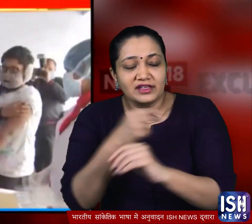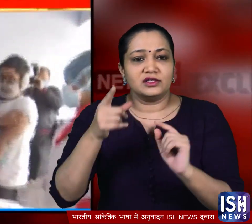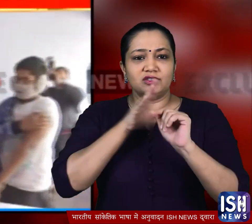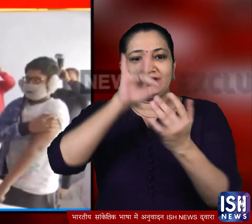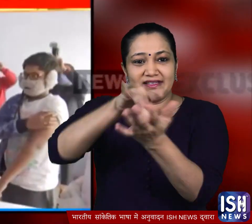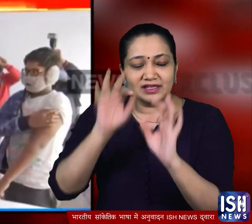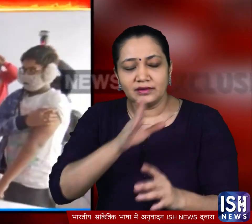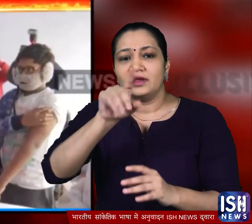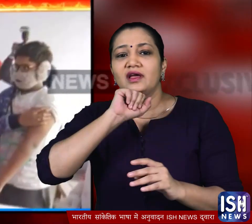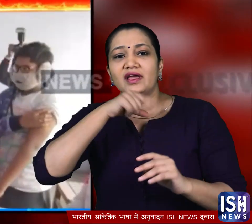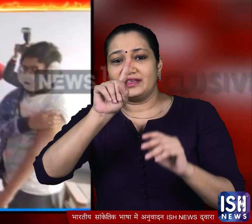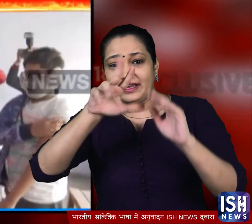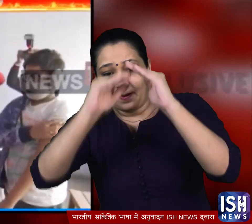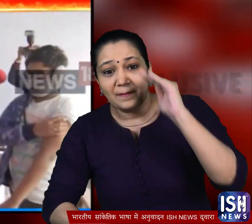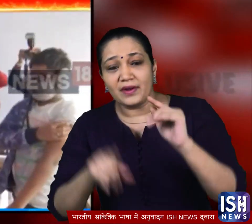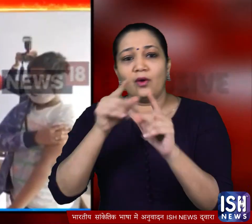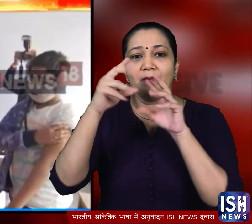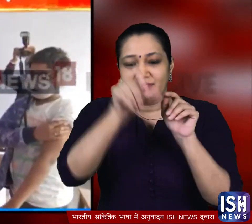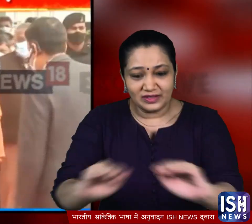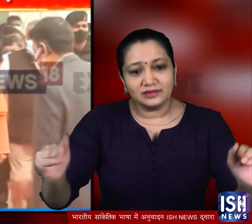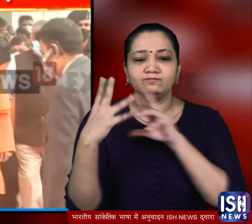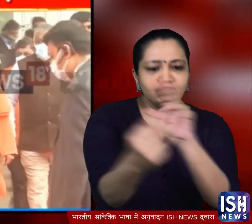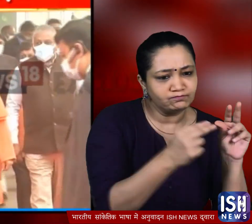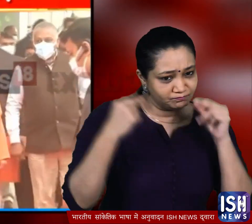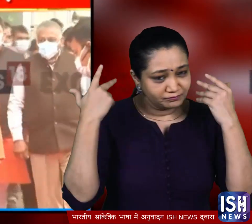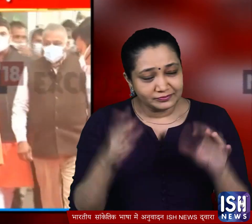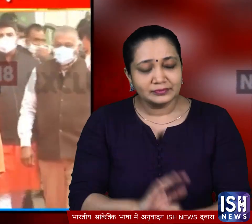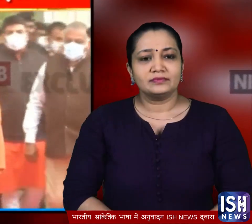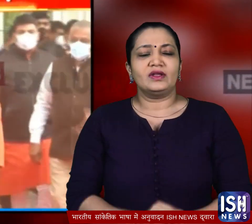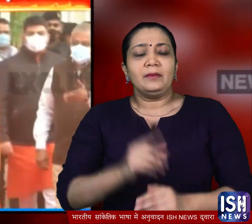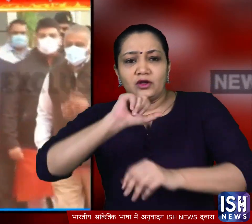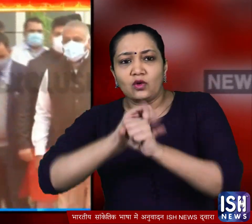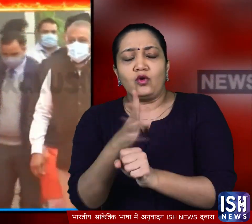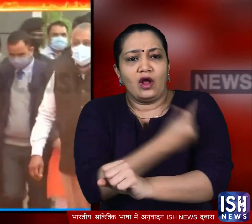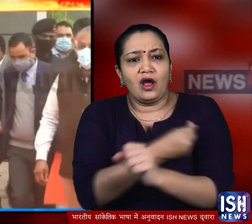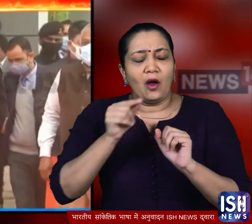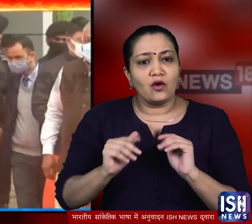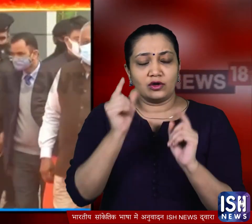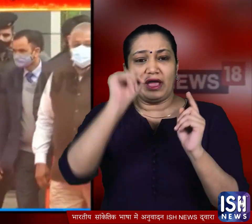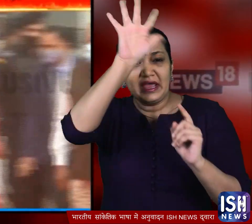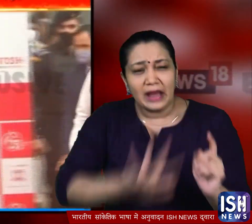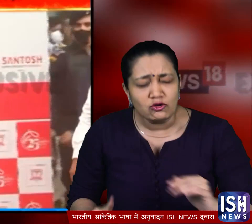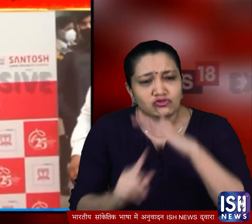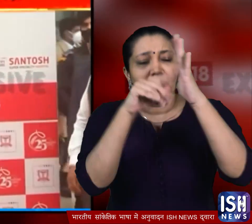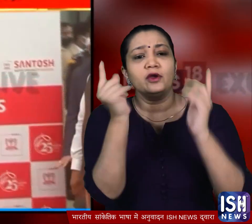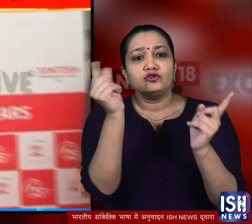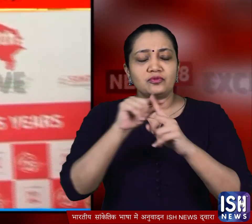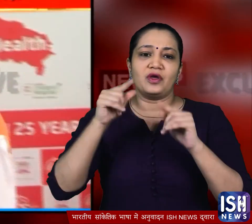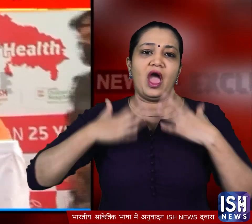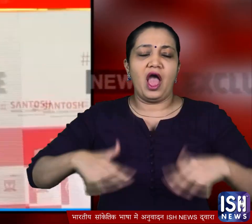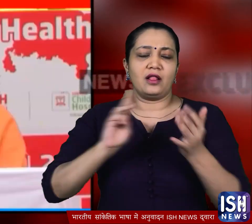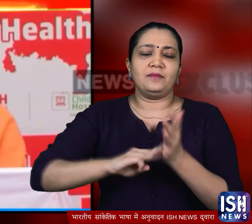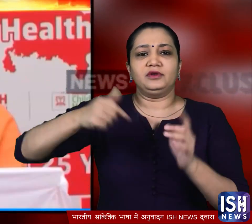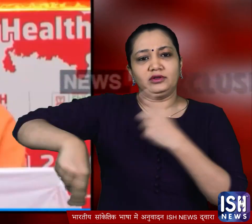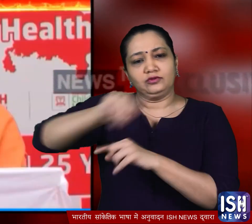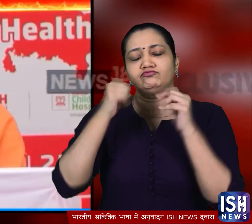वैक्सीनेशन कैंप में पहुंचकर 18 साल से कम उम्र के बच्चों से बातचीत की। इस दौरान उन्होंने कोरोना टीकाकरण में देश में अव्वल होने पर उत्तर प्रदेश के स्वास्थ्य विभाग की तारीफ